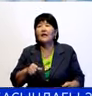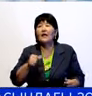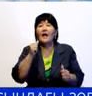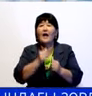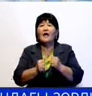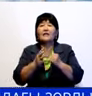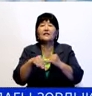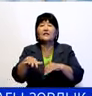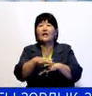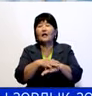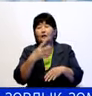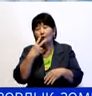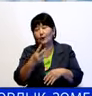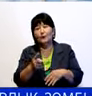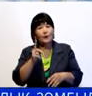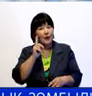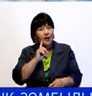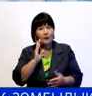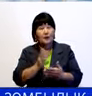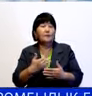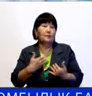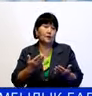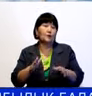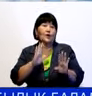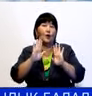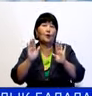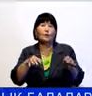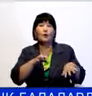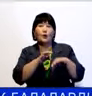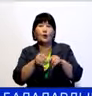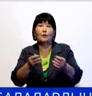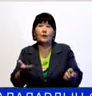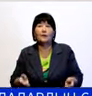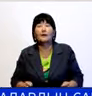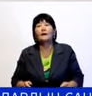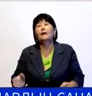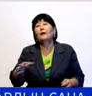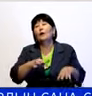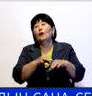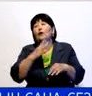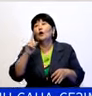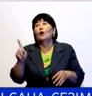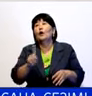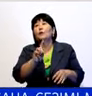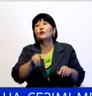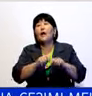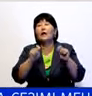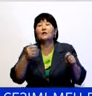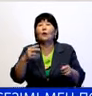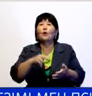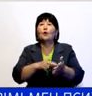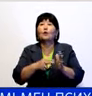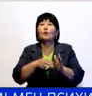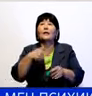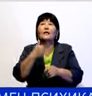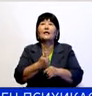әр жердің халқына осы көру оңғайлырақ болу үшін біз мінекей осындай көрмені ұйымдастырған болатынбыз. Көшпелі мектеп музейі жобасын ашқан болатынбыз. Ол жобаның ең басты